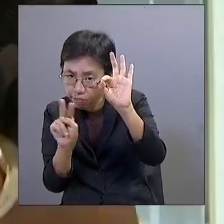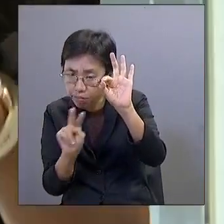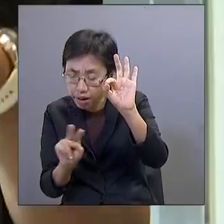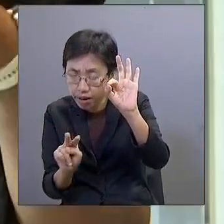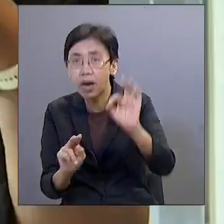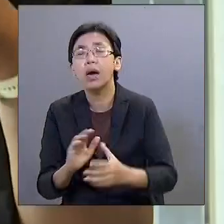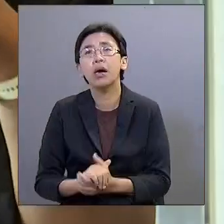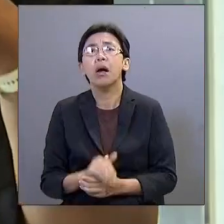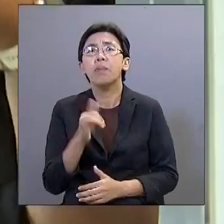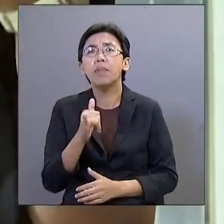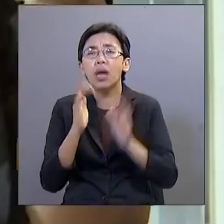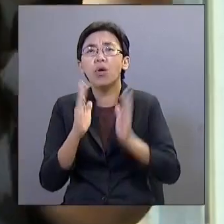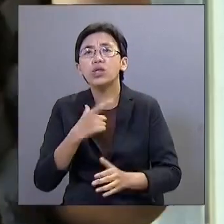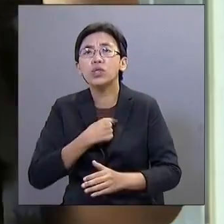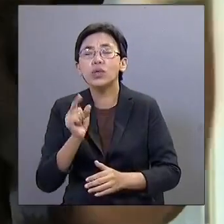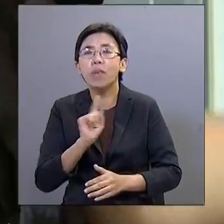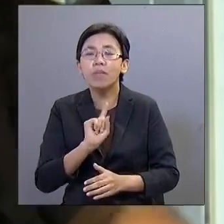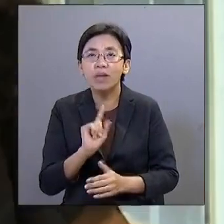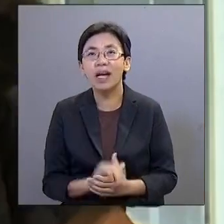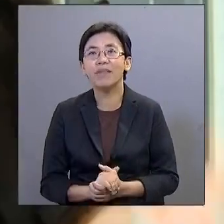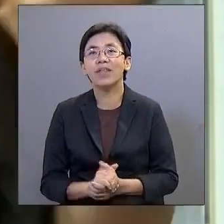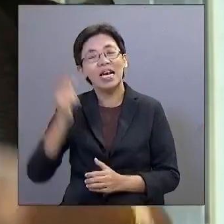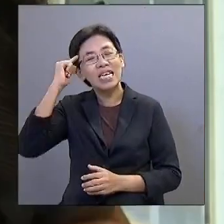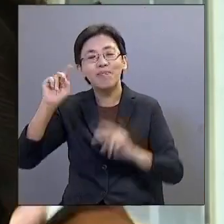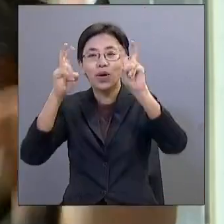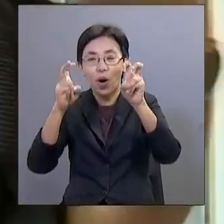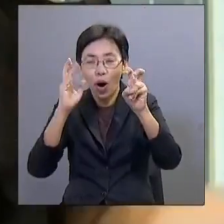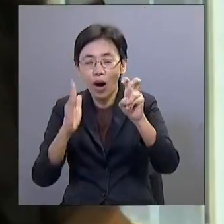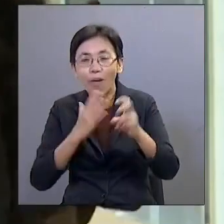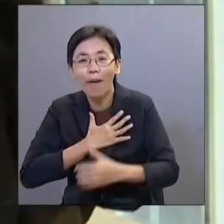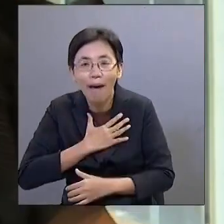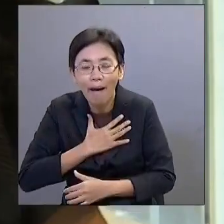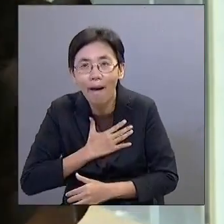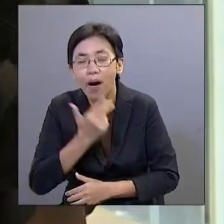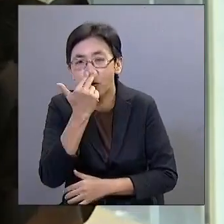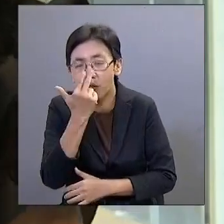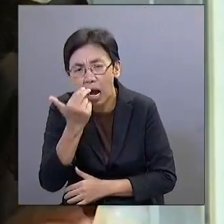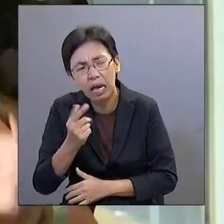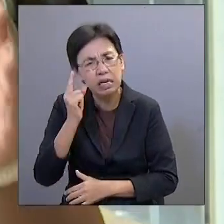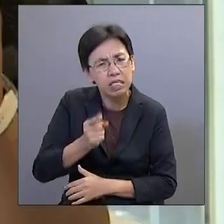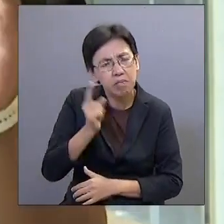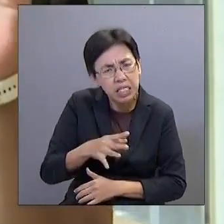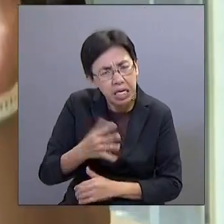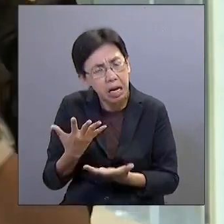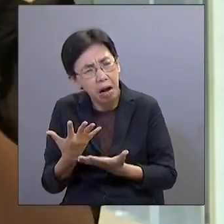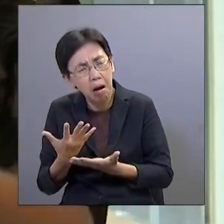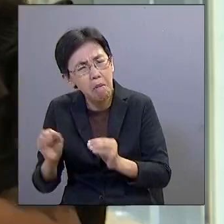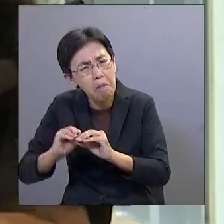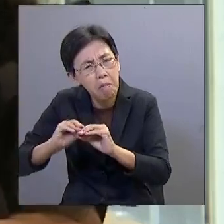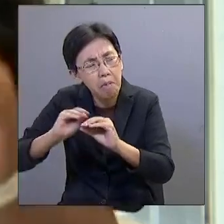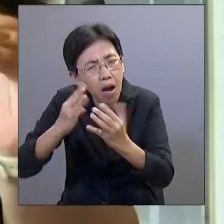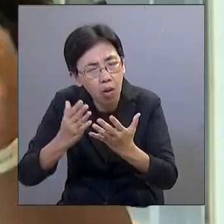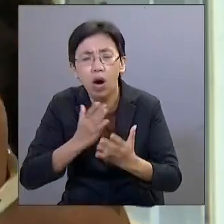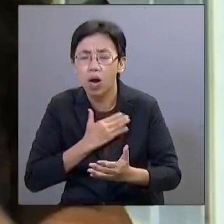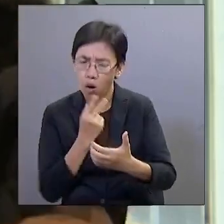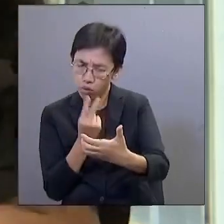ำคอนเทนต์เขาจะชอบเอาทุกอย่างมาทำเป็นแบบเหมือนหัวข้อให้คนเข้ามาดูอย่างเงี้ยซึ่งอาจจะเวอร์เกินความเป็นจริงหรือเปล่าอะไรเงี้ยเราก็อาจจะต้องแบบดูแล้ววิเคราะ